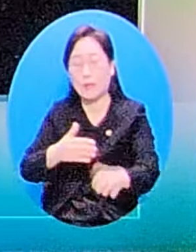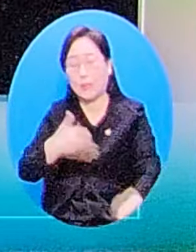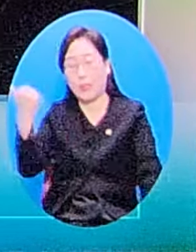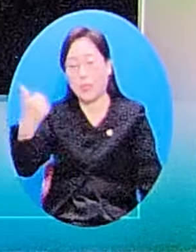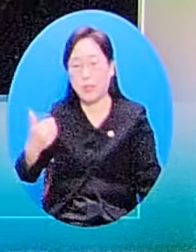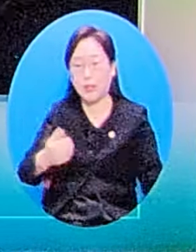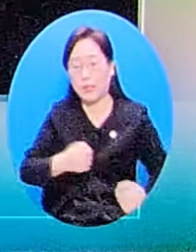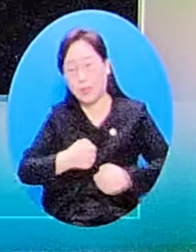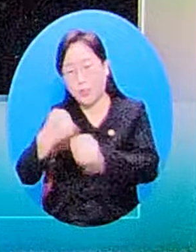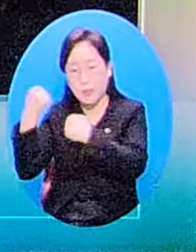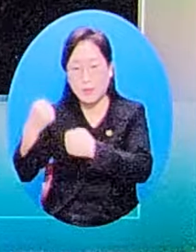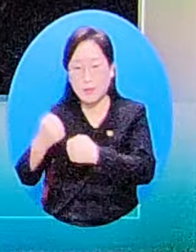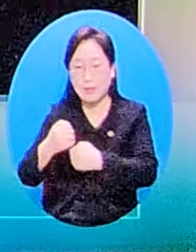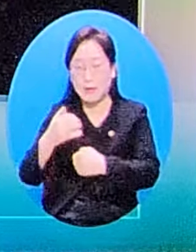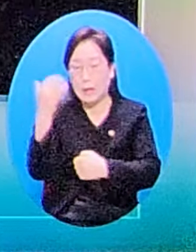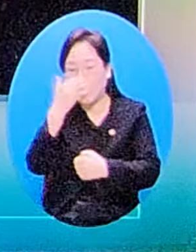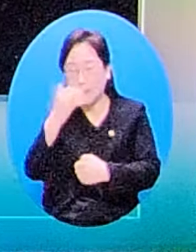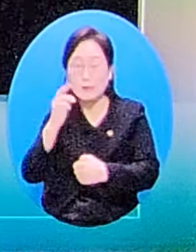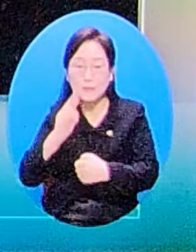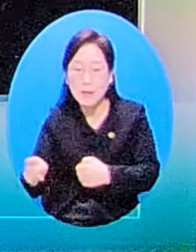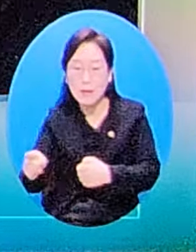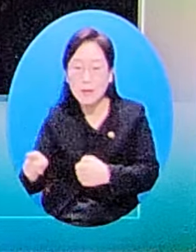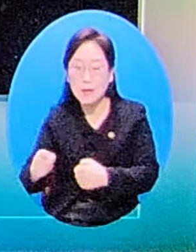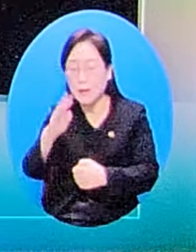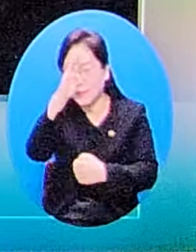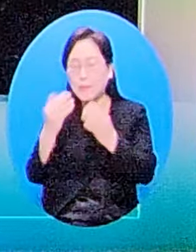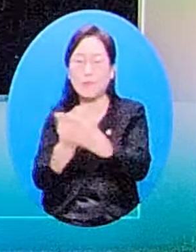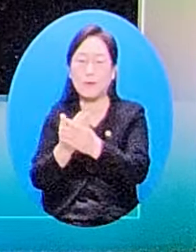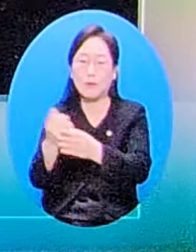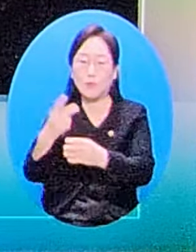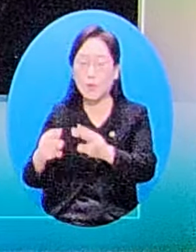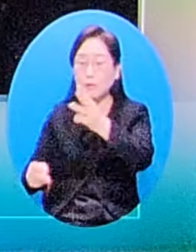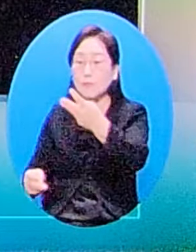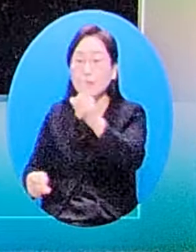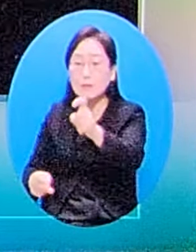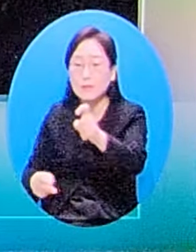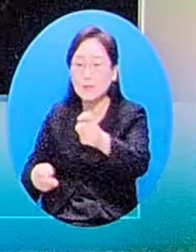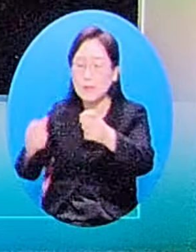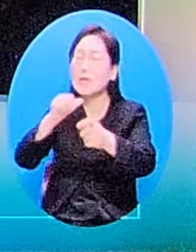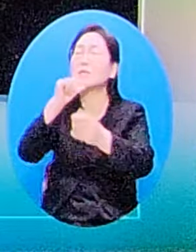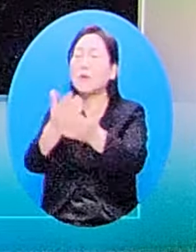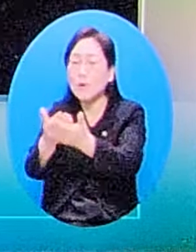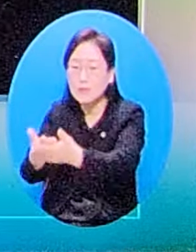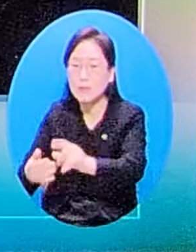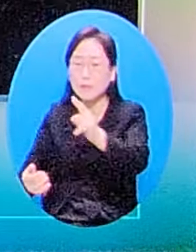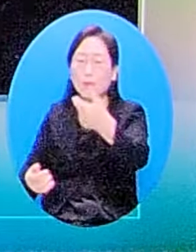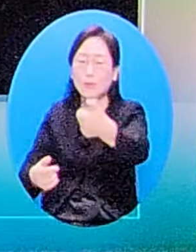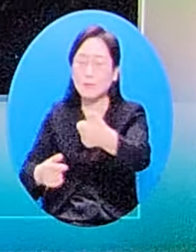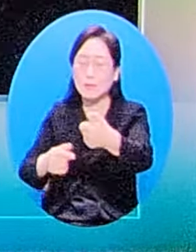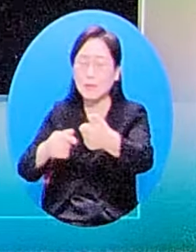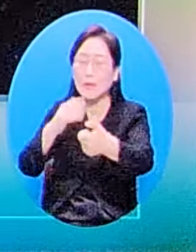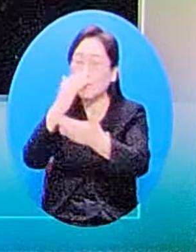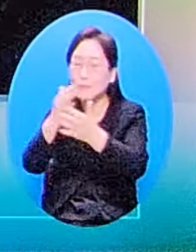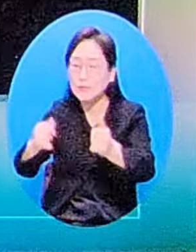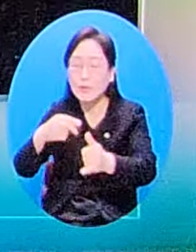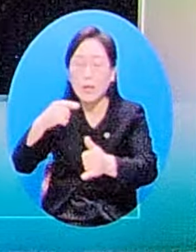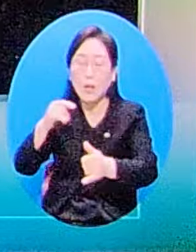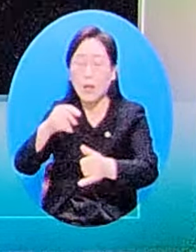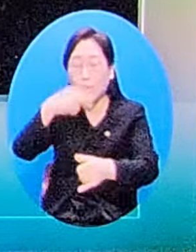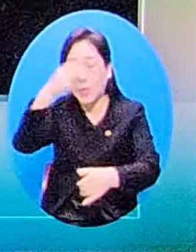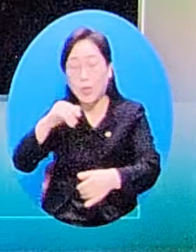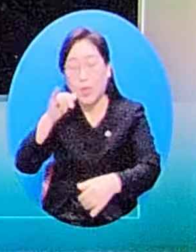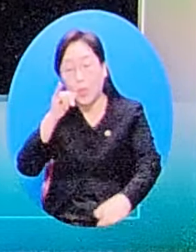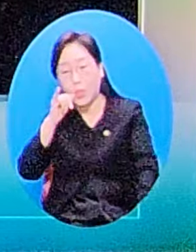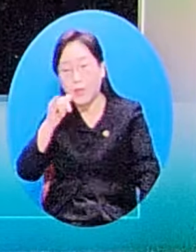생활습관으로 인해 몸이 망가져 병약하게 살았으며 310명이 거지, 150명이 범죄자, 알코올 중자가 100명,